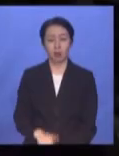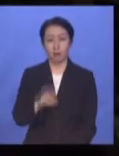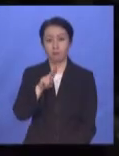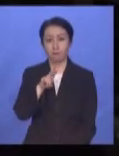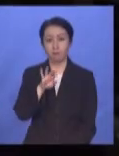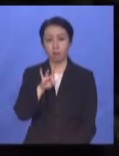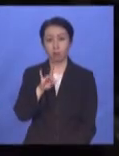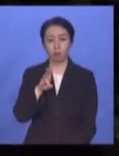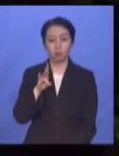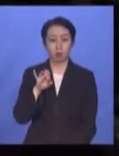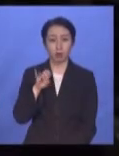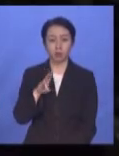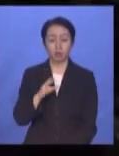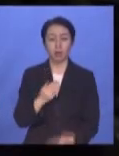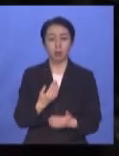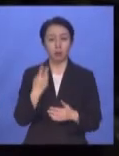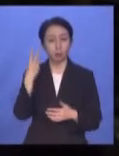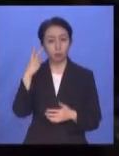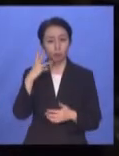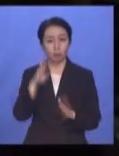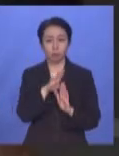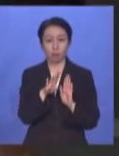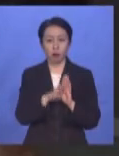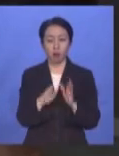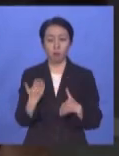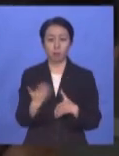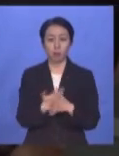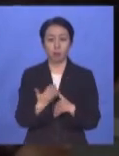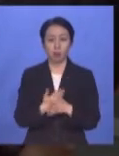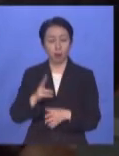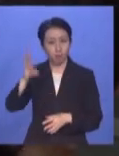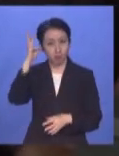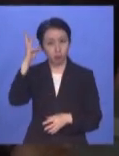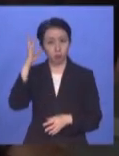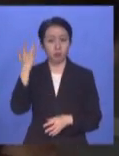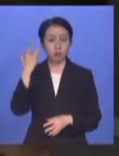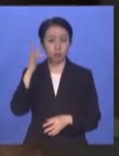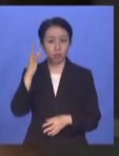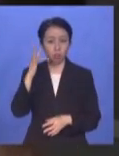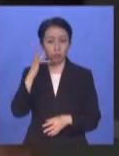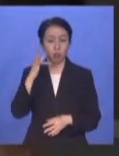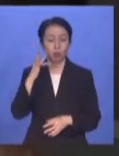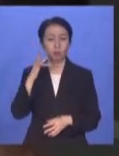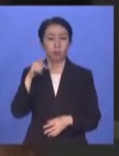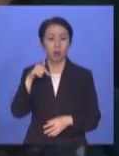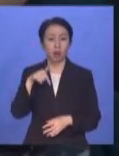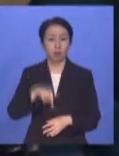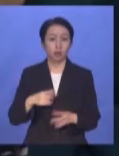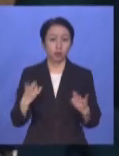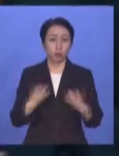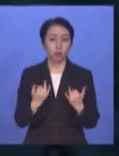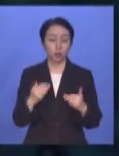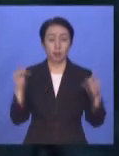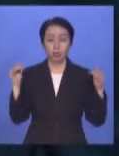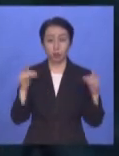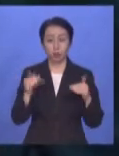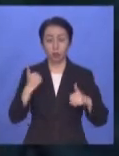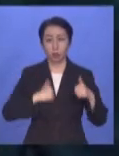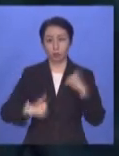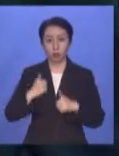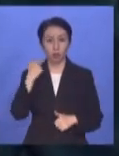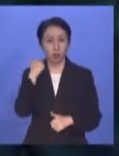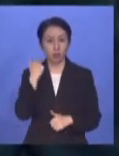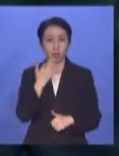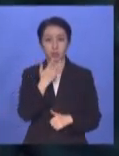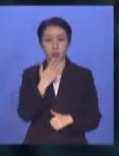Fulbright FLTA – это престижная программа, спонсируемая посольством США. Ее суть заключается в том, что студент или учитель